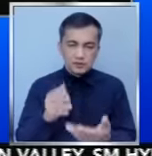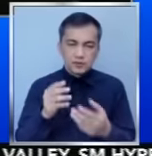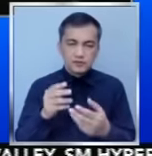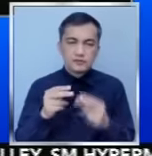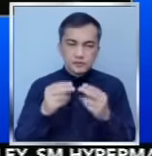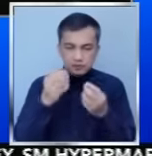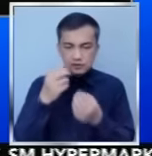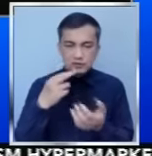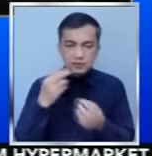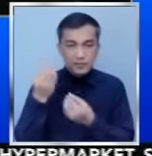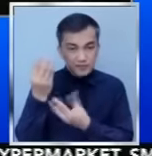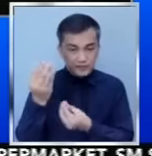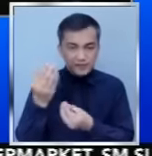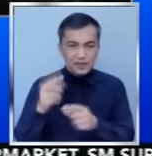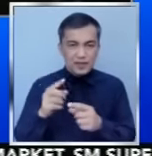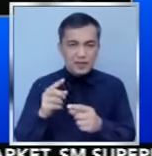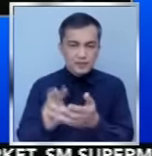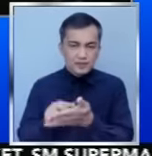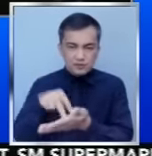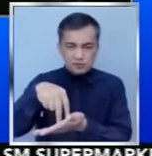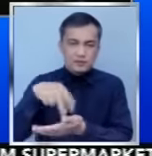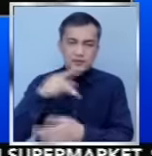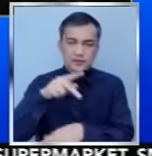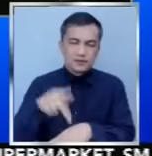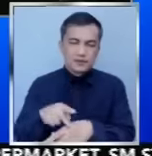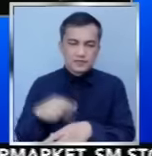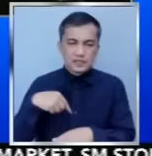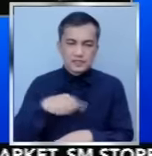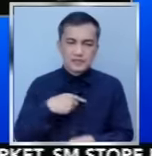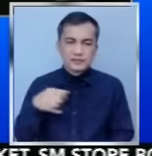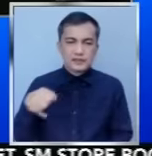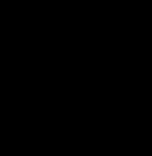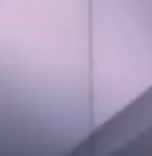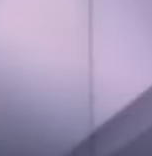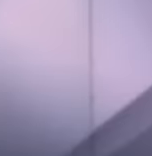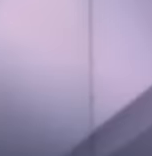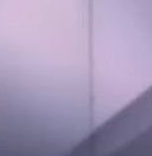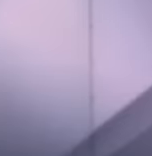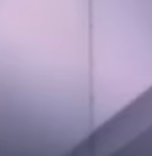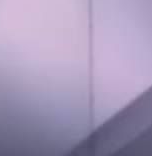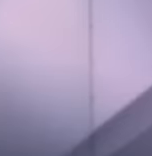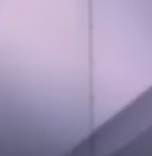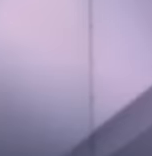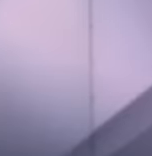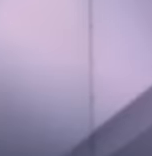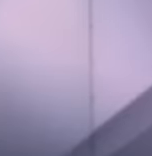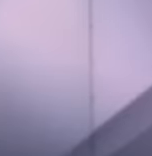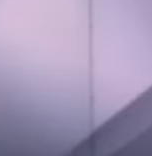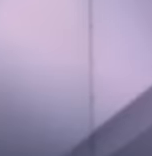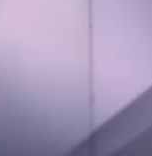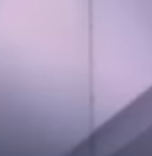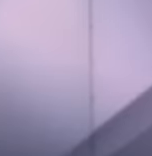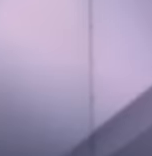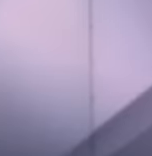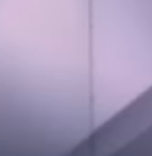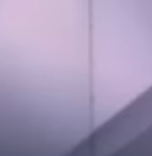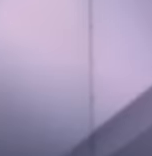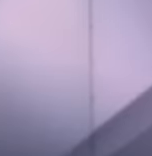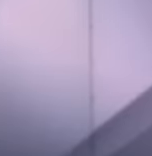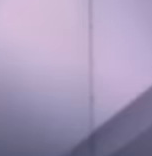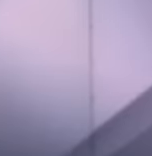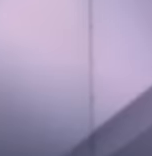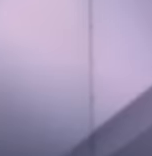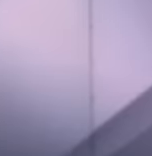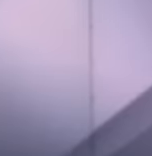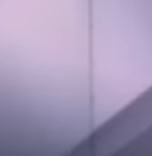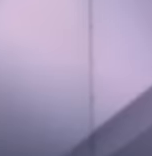sa pagtindig ng Pilipinas sa ating teritoryo mga kapuso patuloy na tumutok sa mga balita